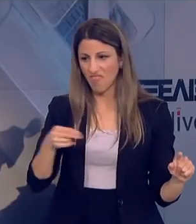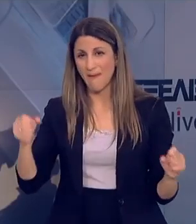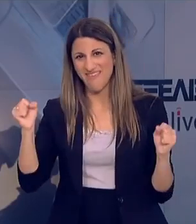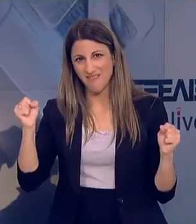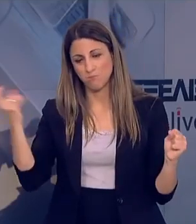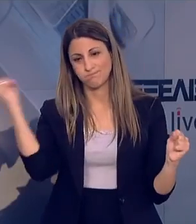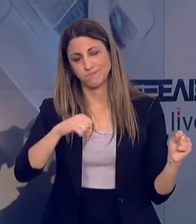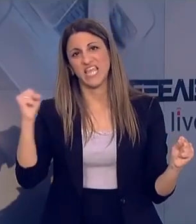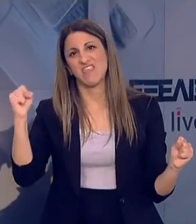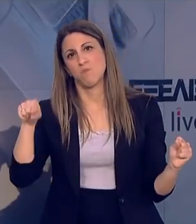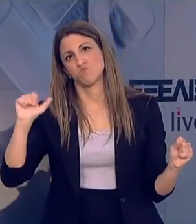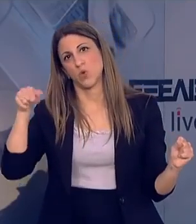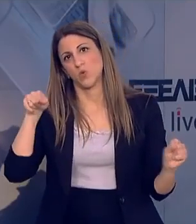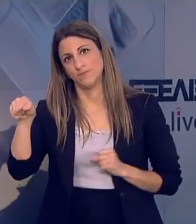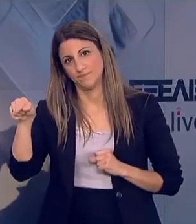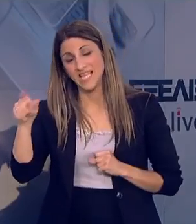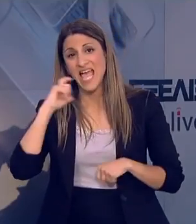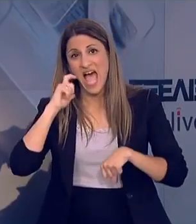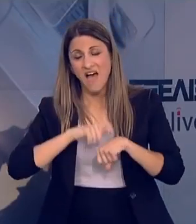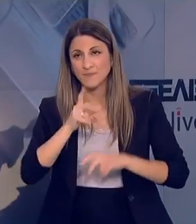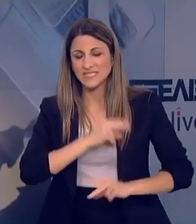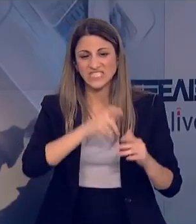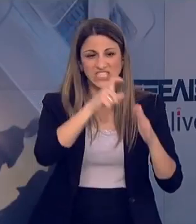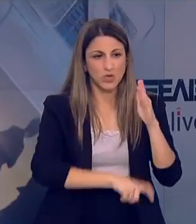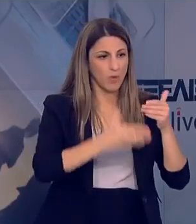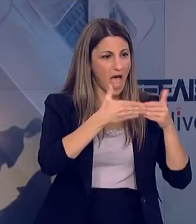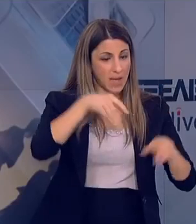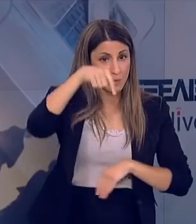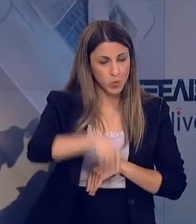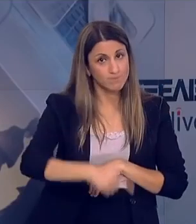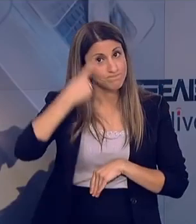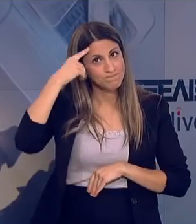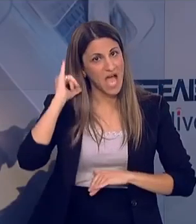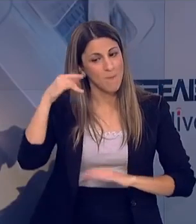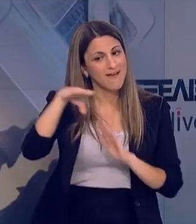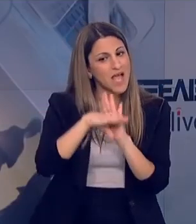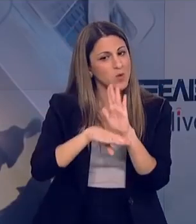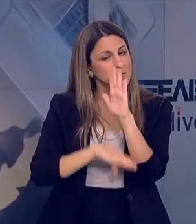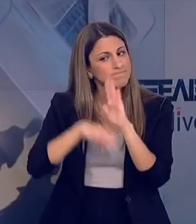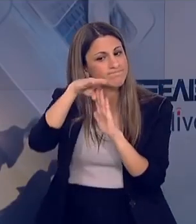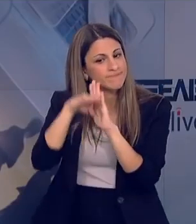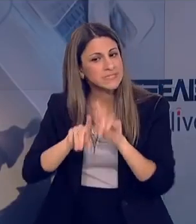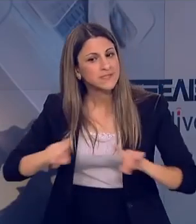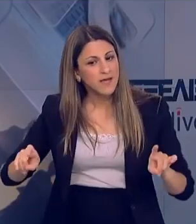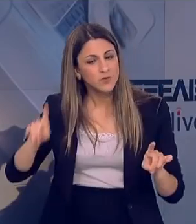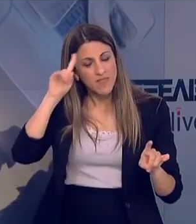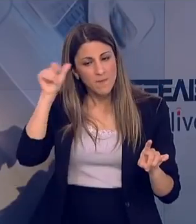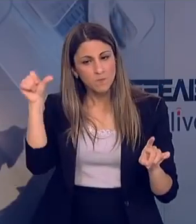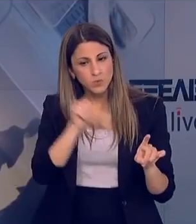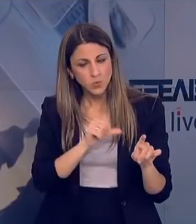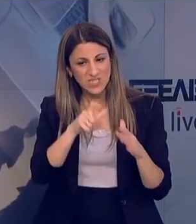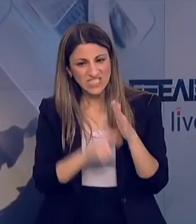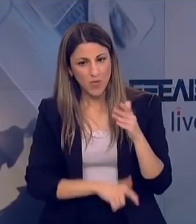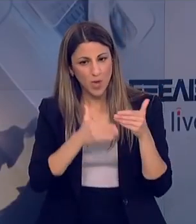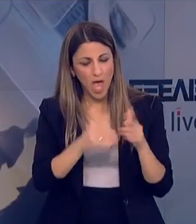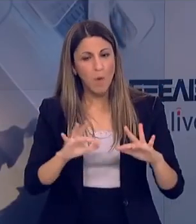τουρισμού από το εξωτερικό αυτή τη στιγμή, αλλά οπωσδήποτε γίνονται κάποιες διεργασίες, κάποιες συζητήσεις με ποιους υγειονομικούς κανόνες θα μπορούσε να επαναλειτουργήσει ο τουρισμός στην πατρίδα